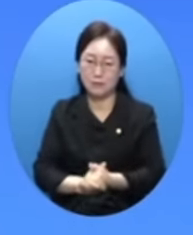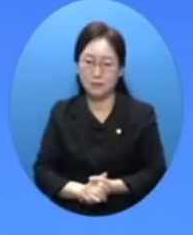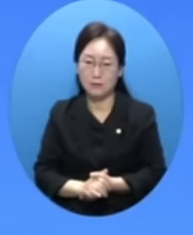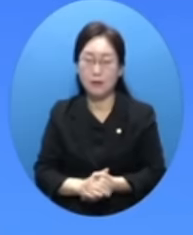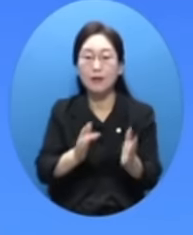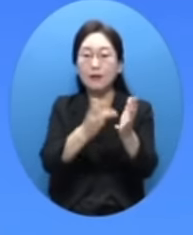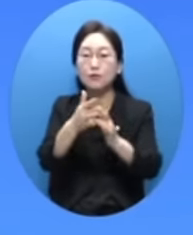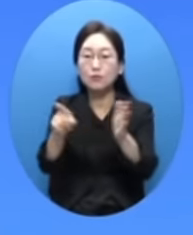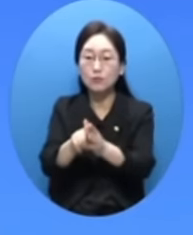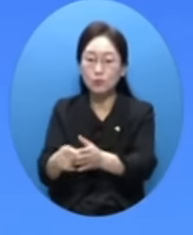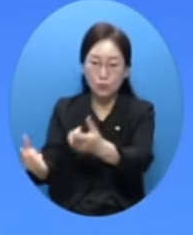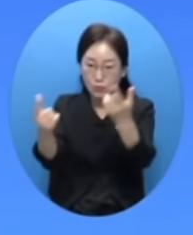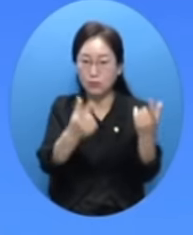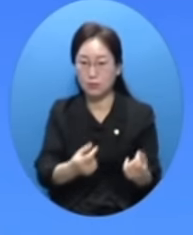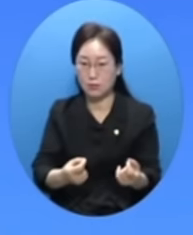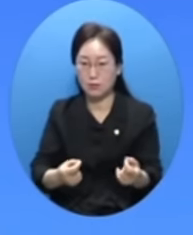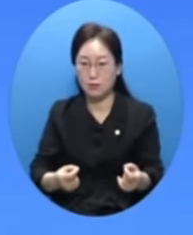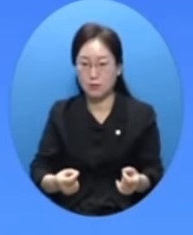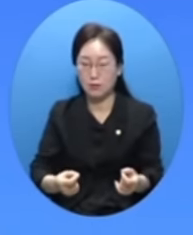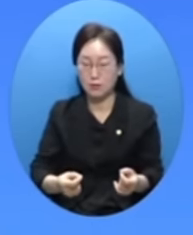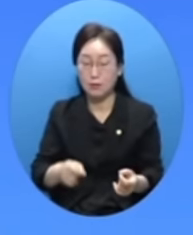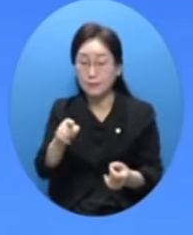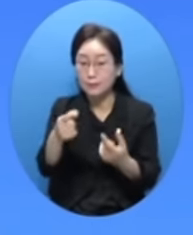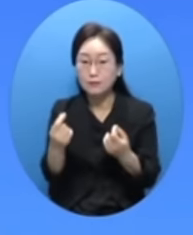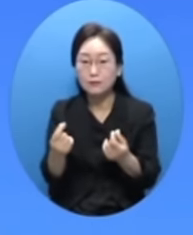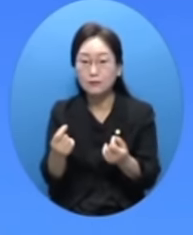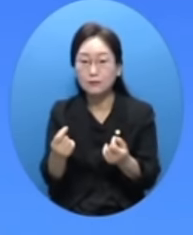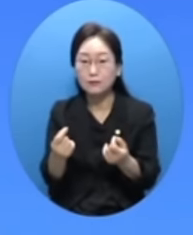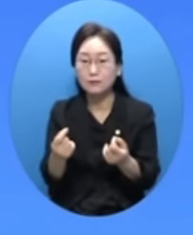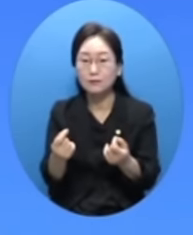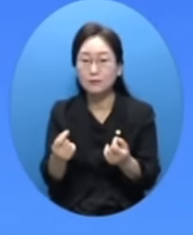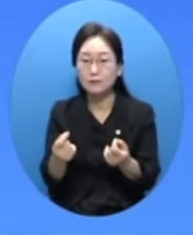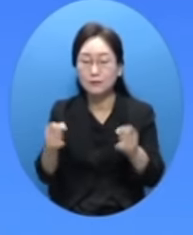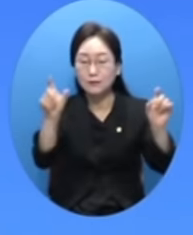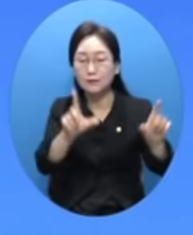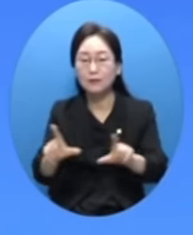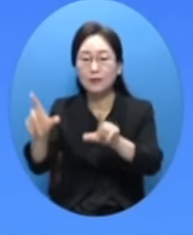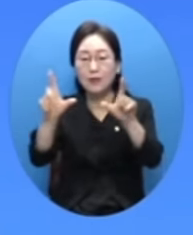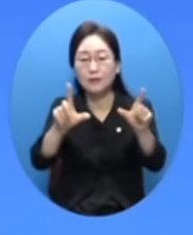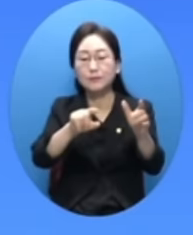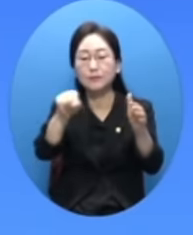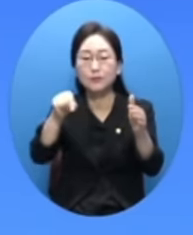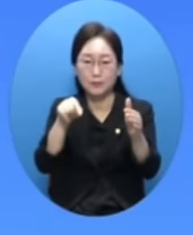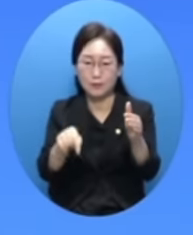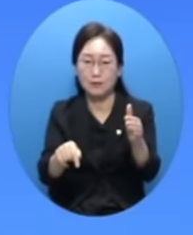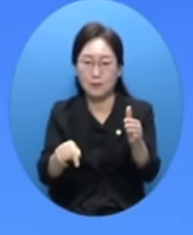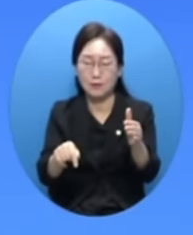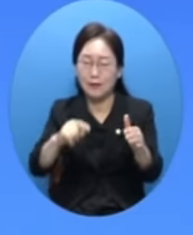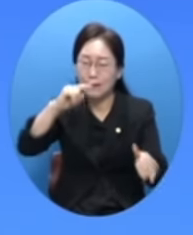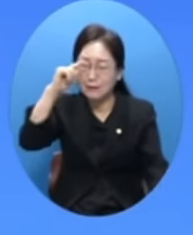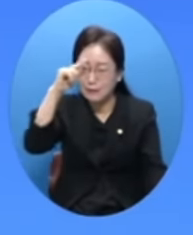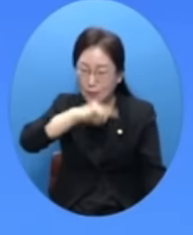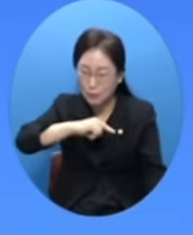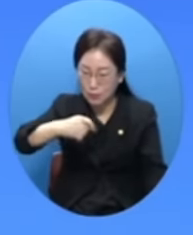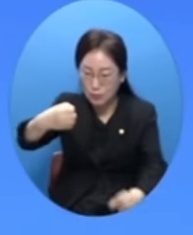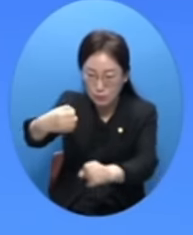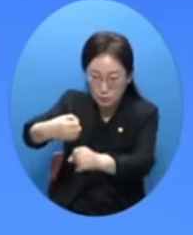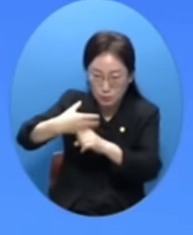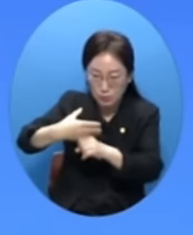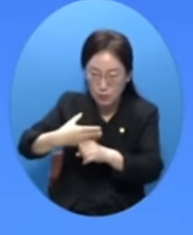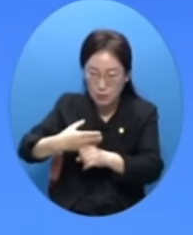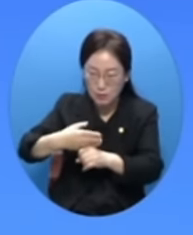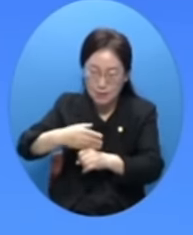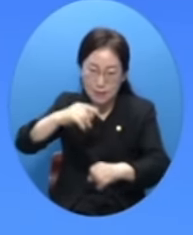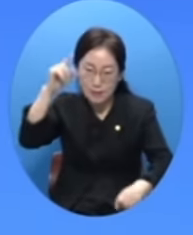예수를 믿고 난 우리들은 이 같은 우리 삶에 나쁜 영향을 미친 모든 부정적인